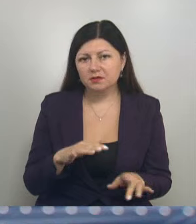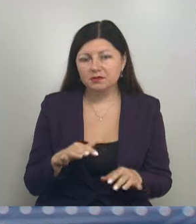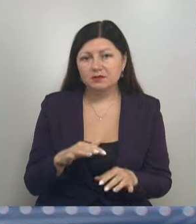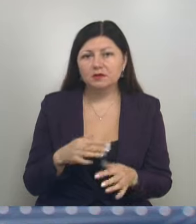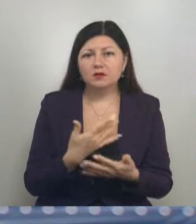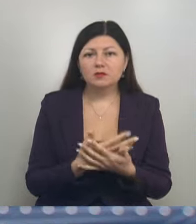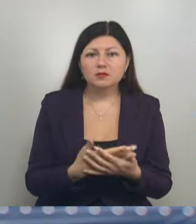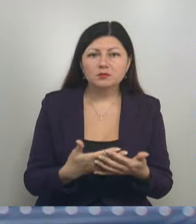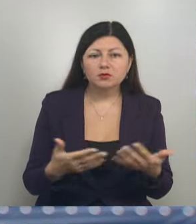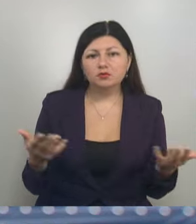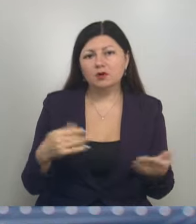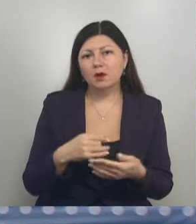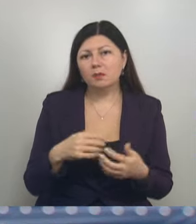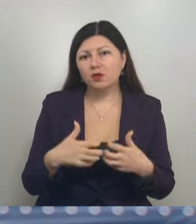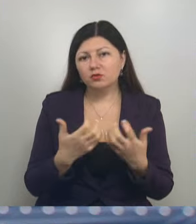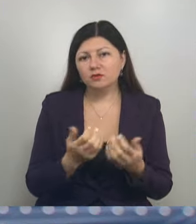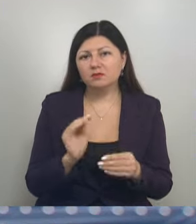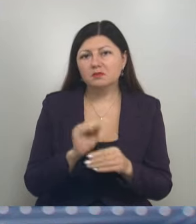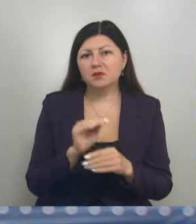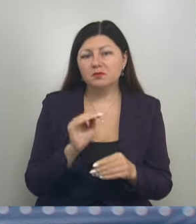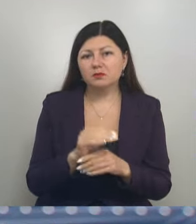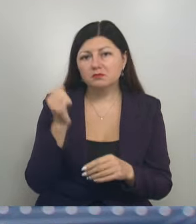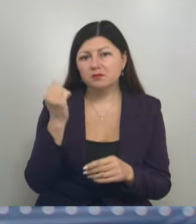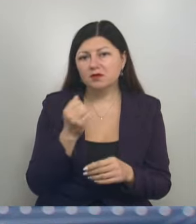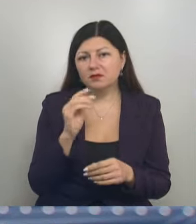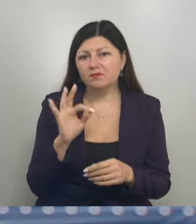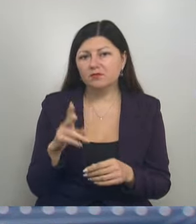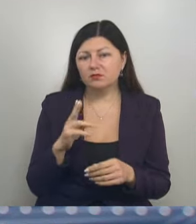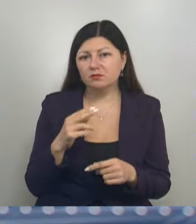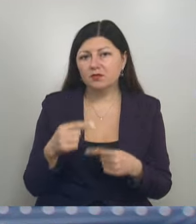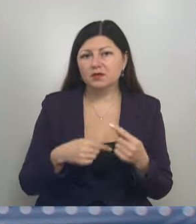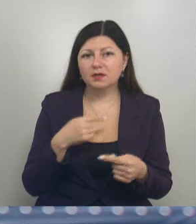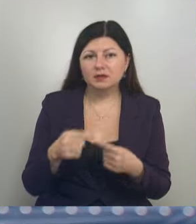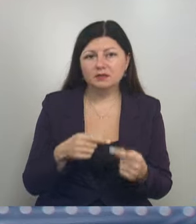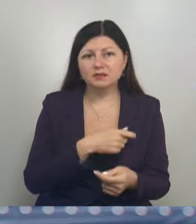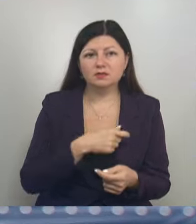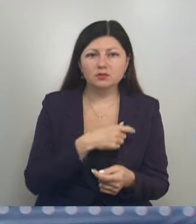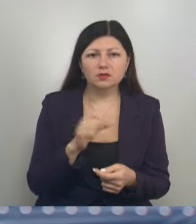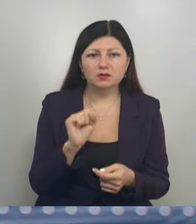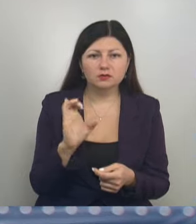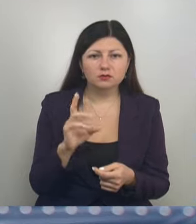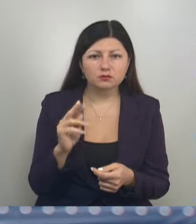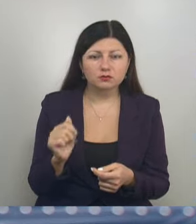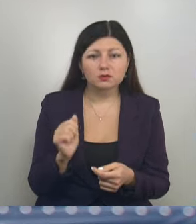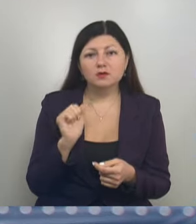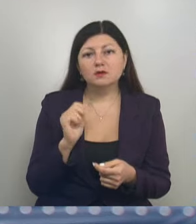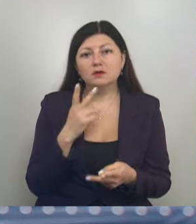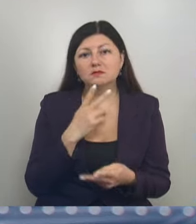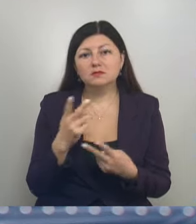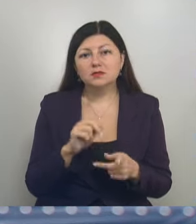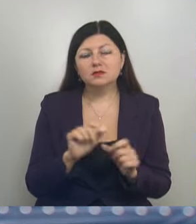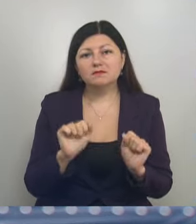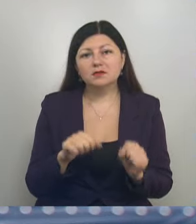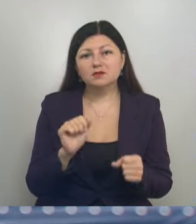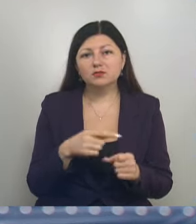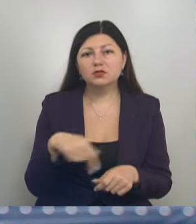Ассортимент устройств и оборудования пополнили благодаря поддержке фонда «Поколение» депутата Госдумы Андрея Скотча. Как оценивают такие